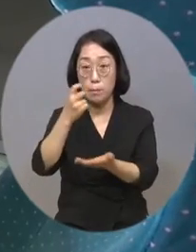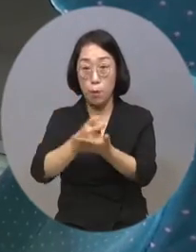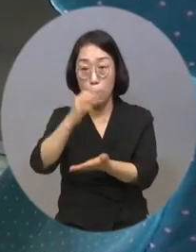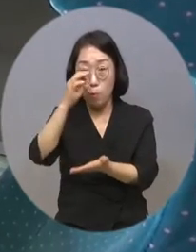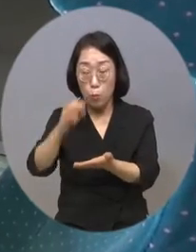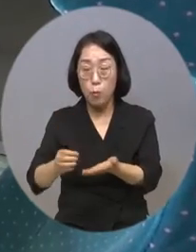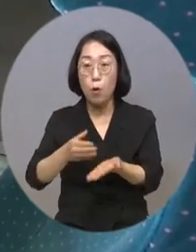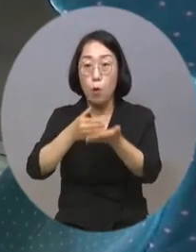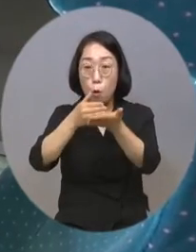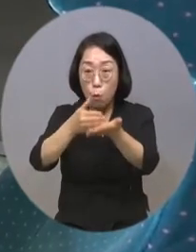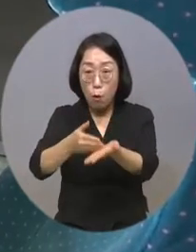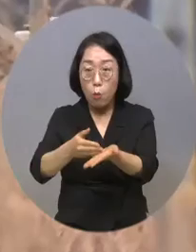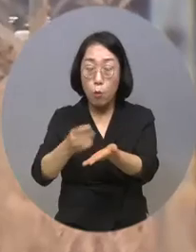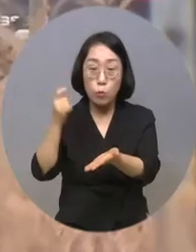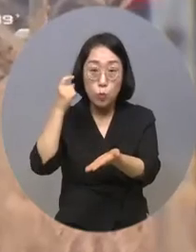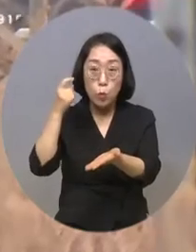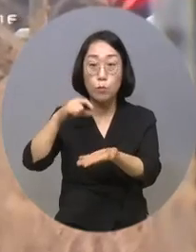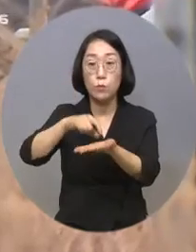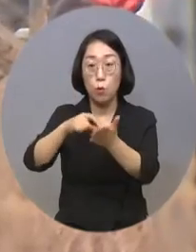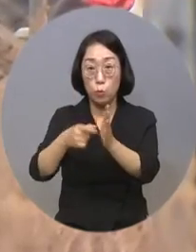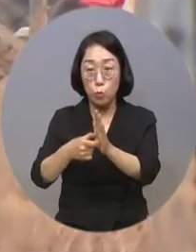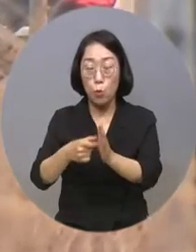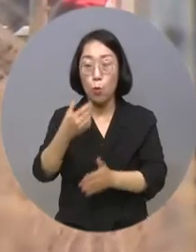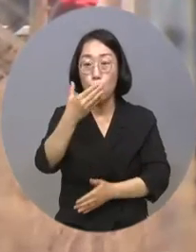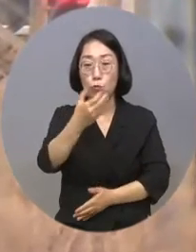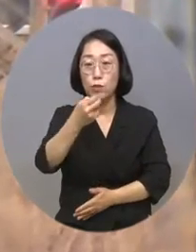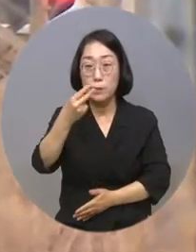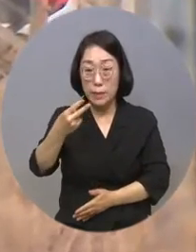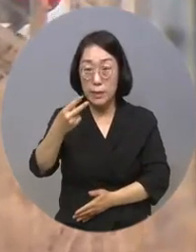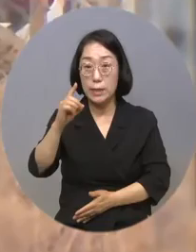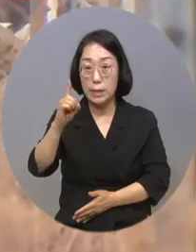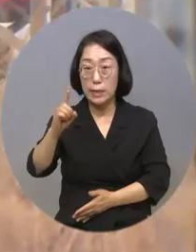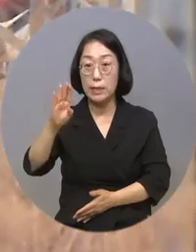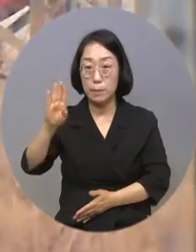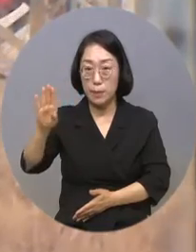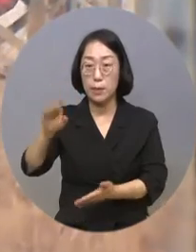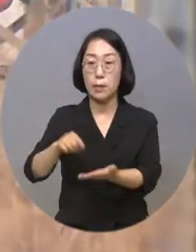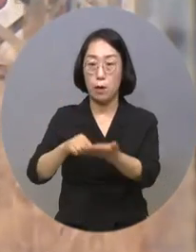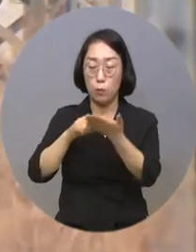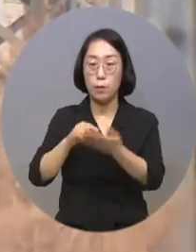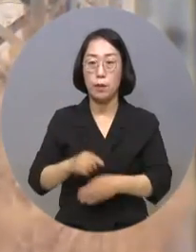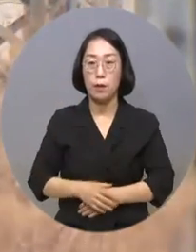권고 주행 소음 기준을 최대 92dB로 규정하고 있습니다.